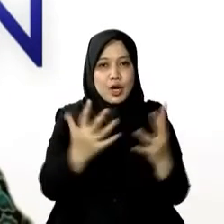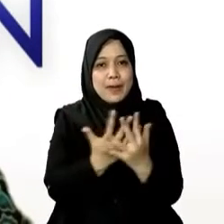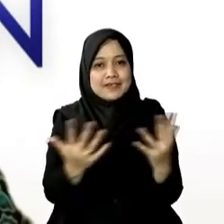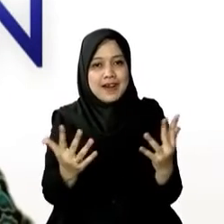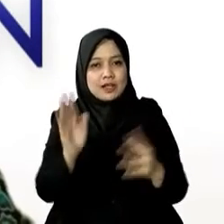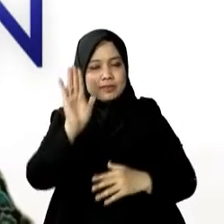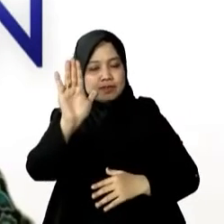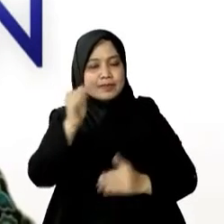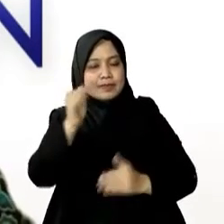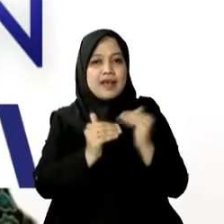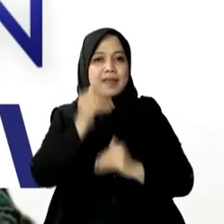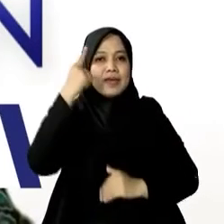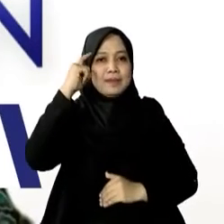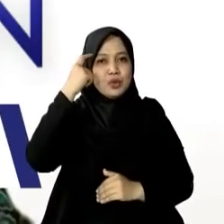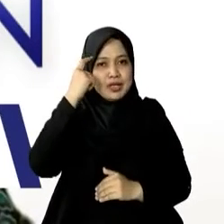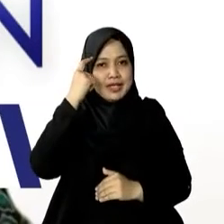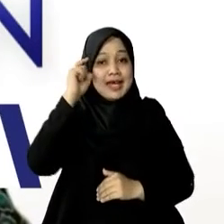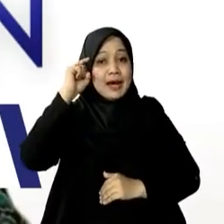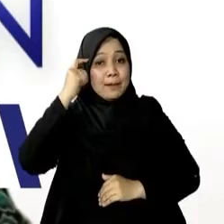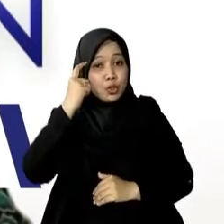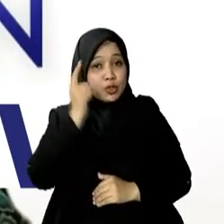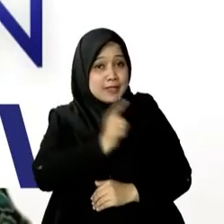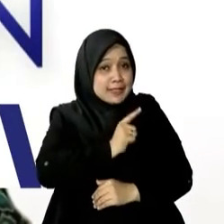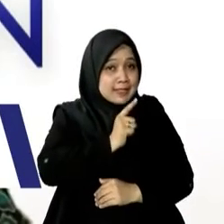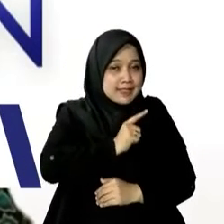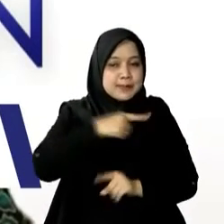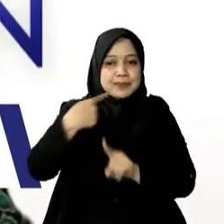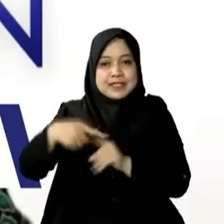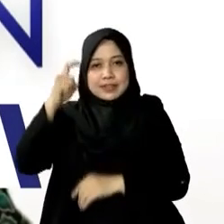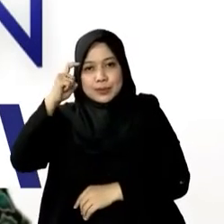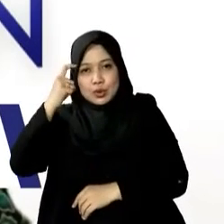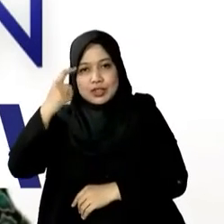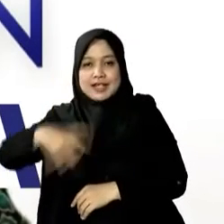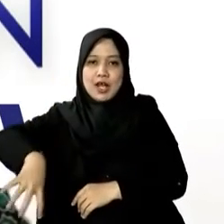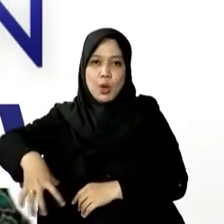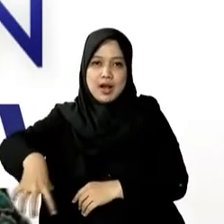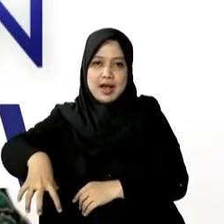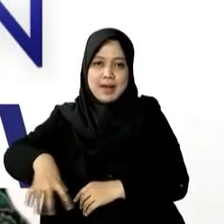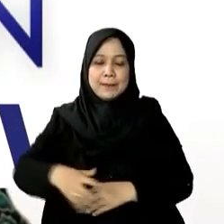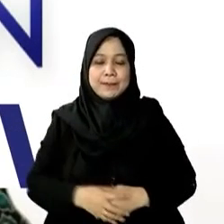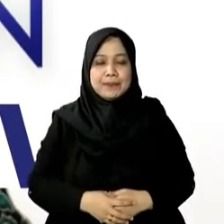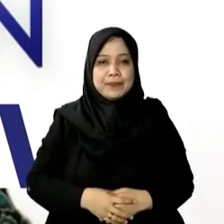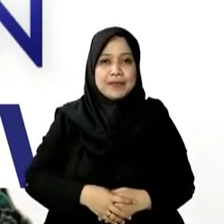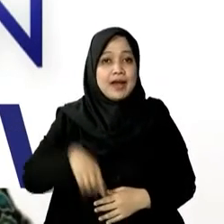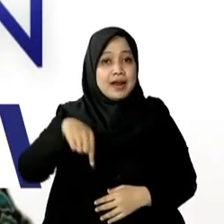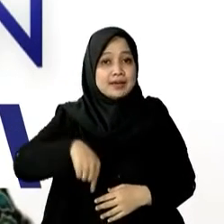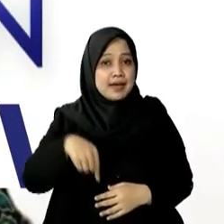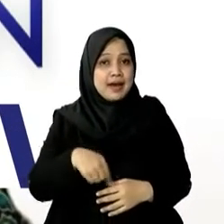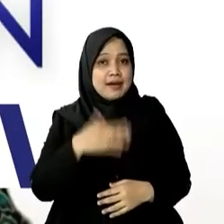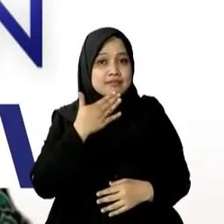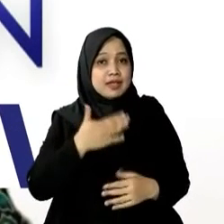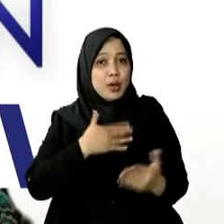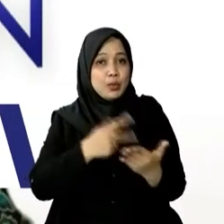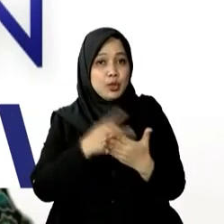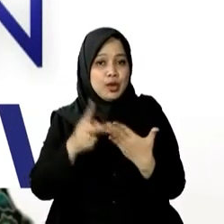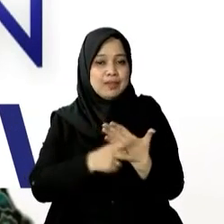peduli butuhkan baik terpilih akan maupun terhadap keluarga mereka dan juga kita sekarang ini sedang punya program